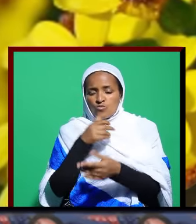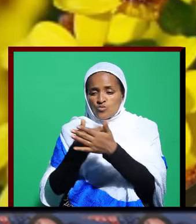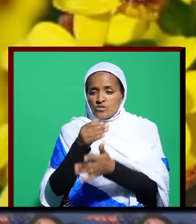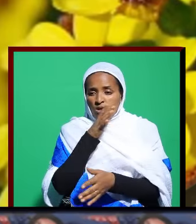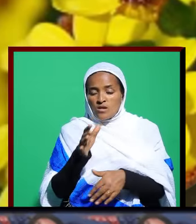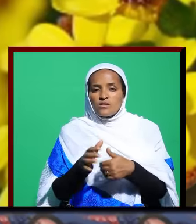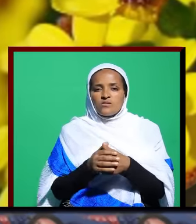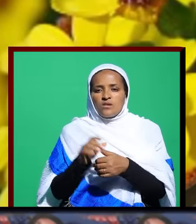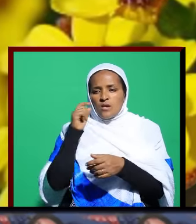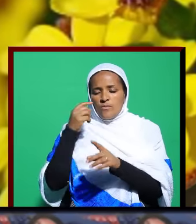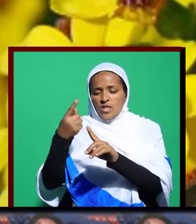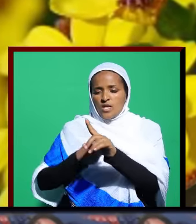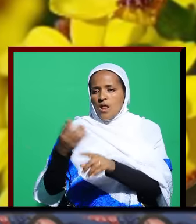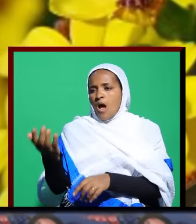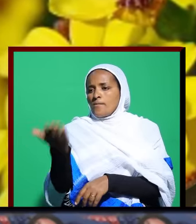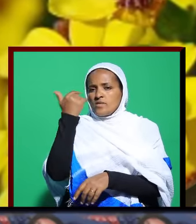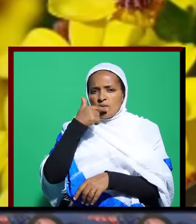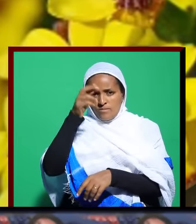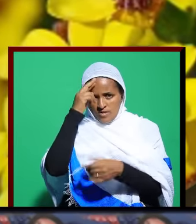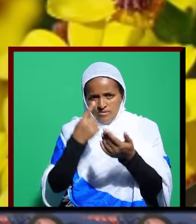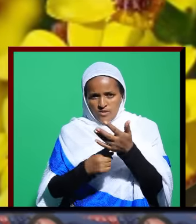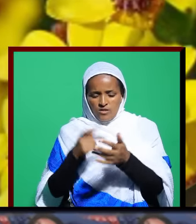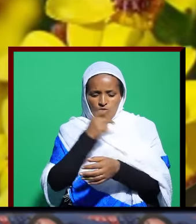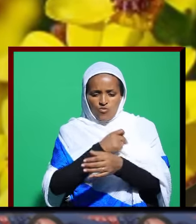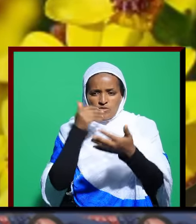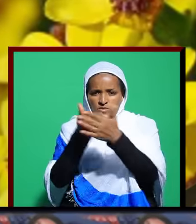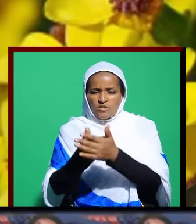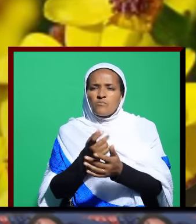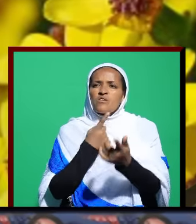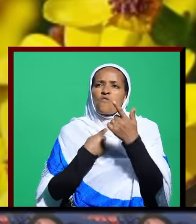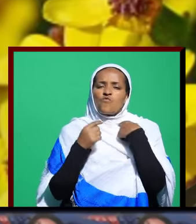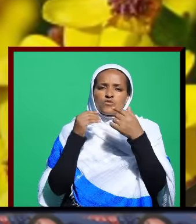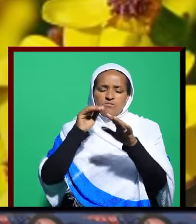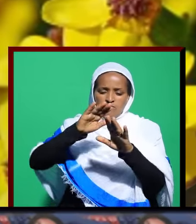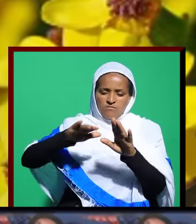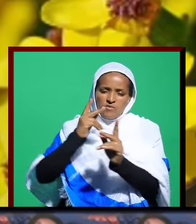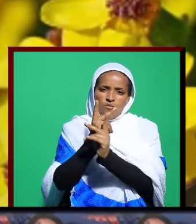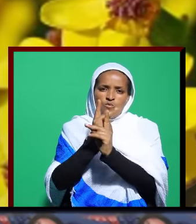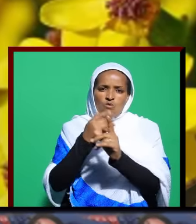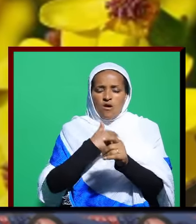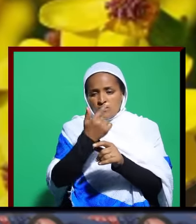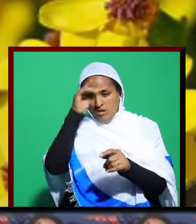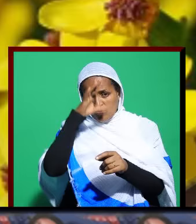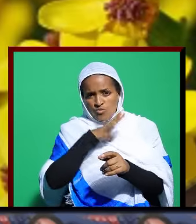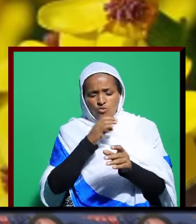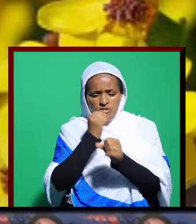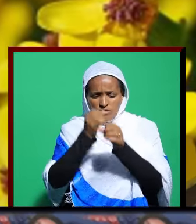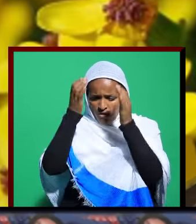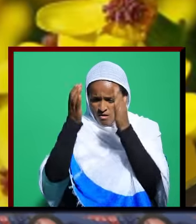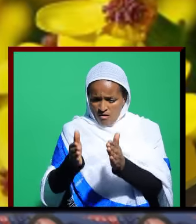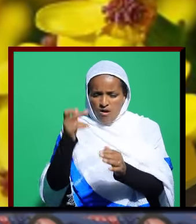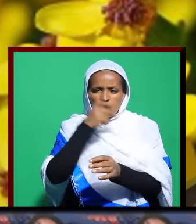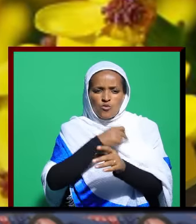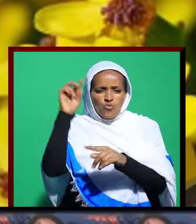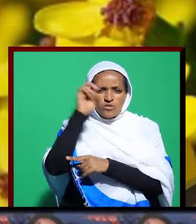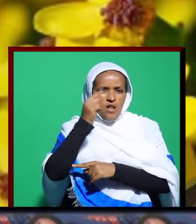አንኳኩተው ደሞዝ ሳይደርስ እንኳን የቤት ክራይ አምጣ ስለሚሏቸው ደሞዝ የሚደርስበትን ቀን በናፍቆት የሚጠብቁ ሰዎች አሉ። ግን አንዳንድ ሰዎች ስራቸው ላይ